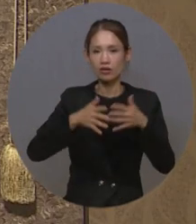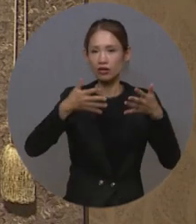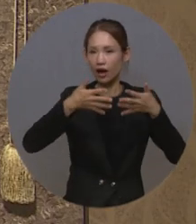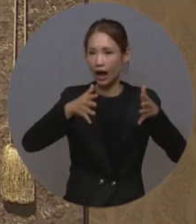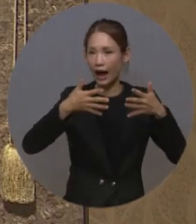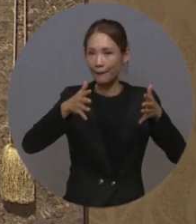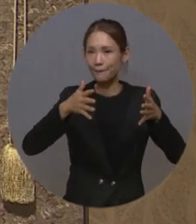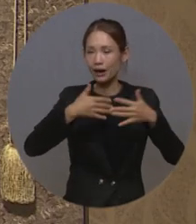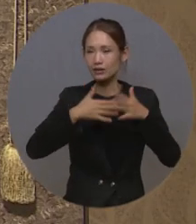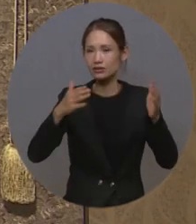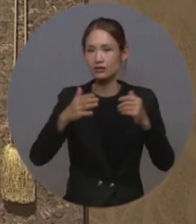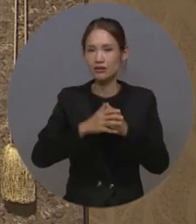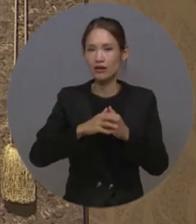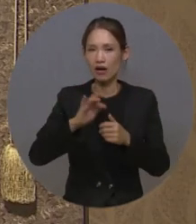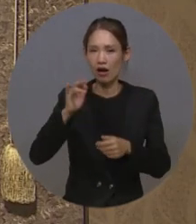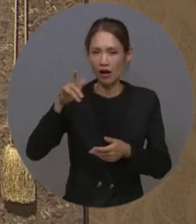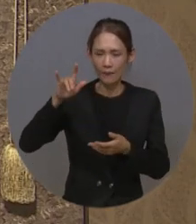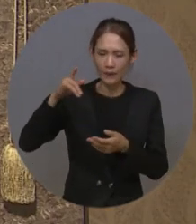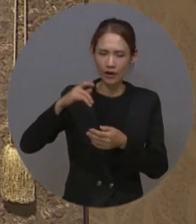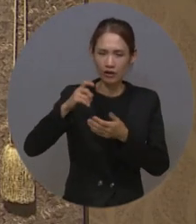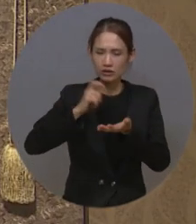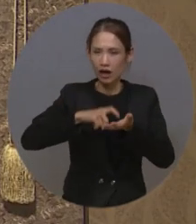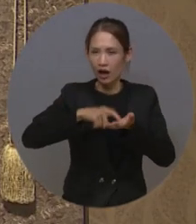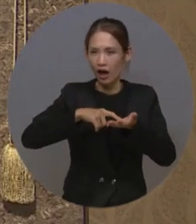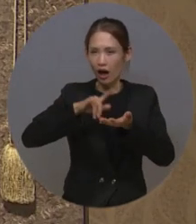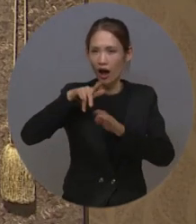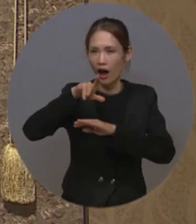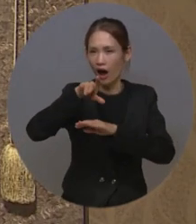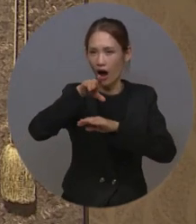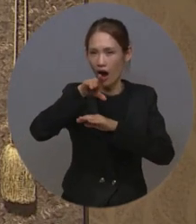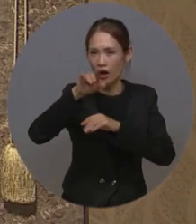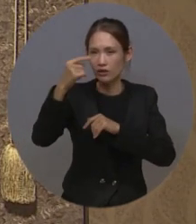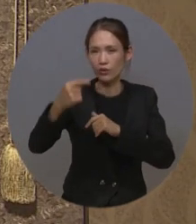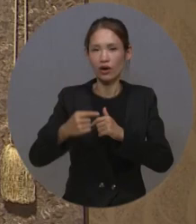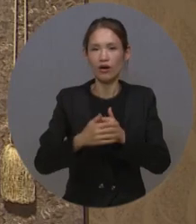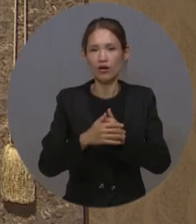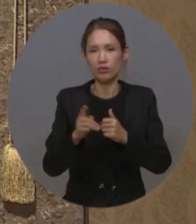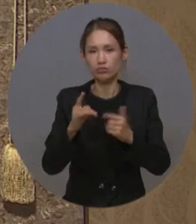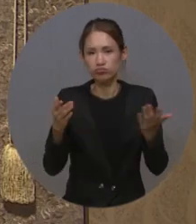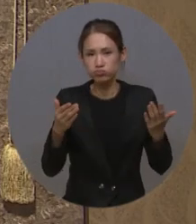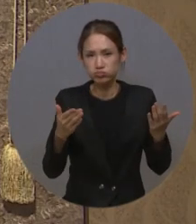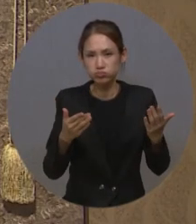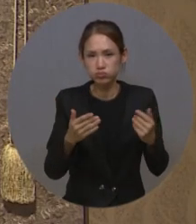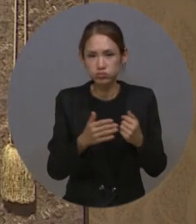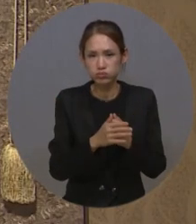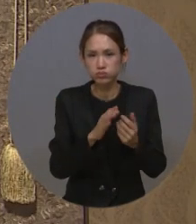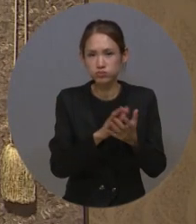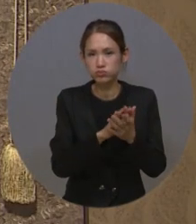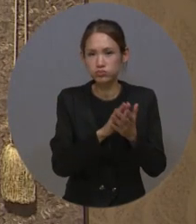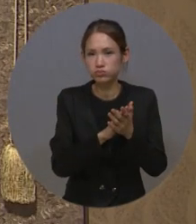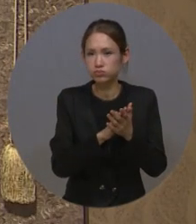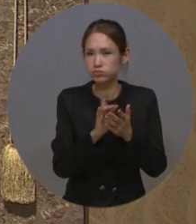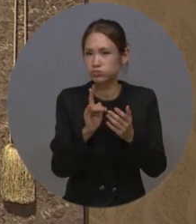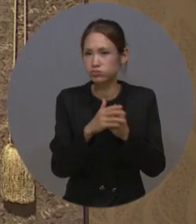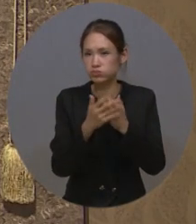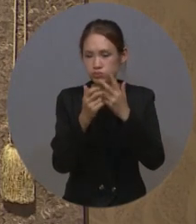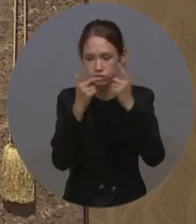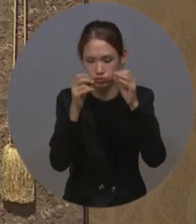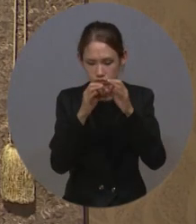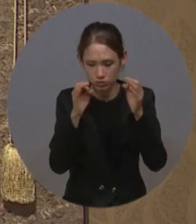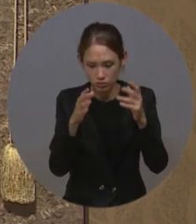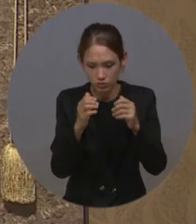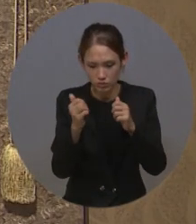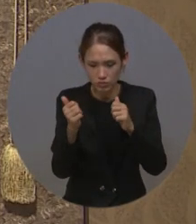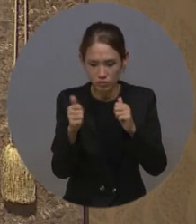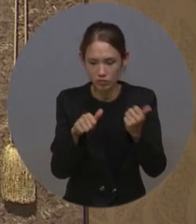아파트에 막 앰뷸런스가 들어오고 난리가 난 거예요. 무슨 일이 했더니 그 친구가 자는 동안에 사망을 한